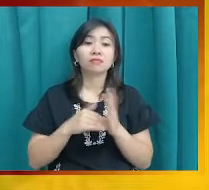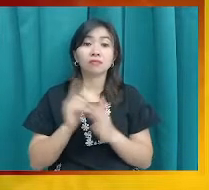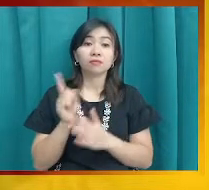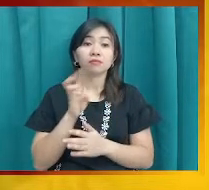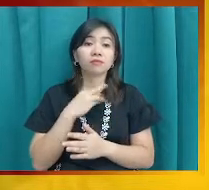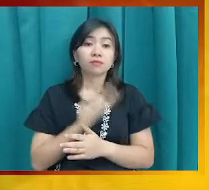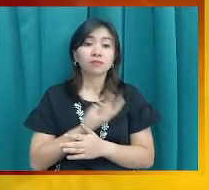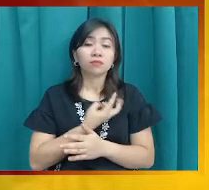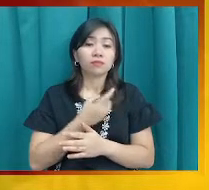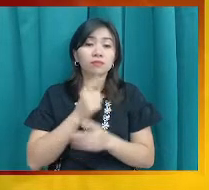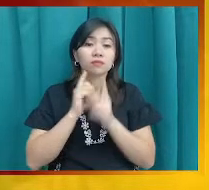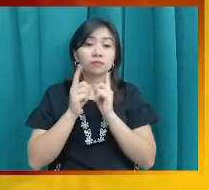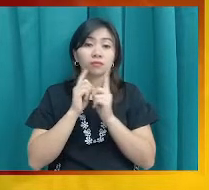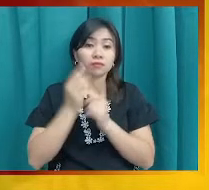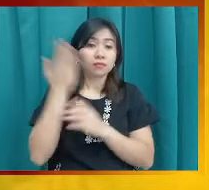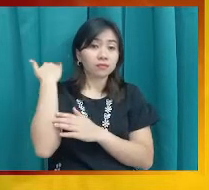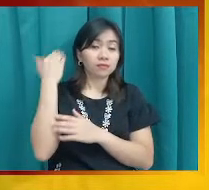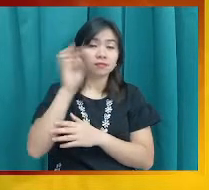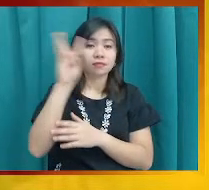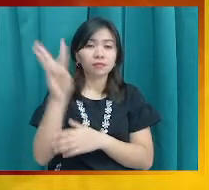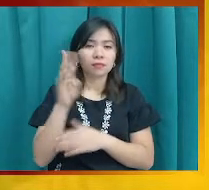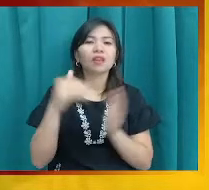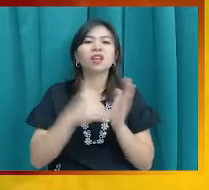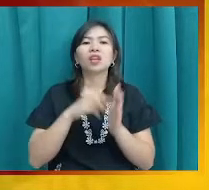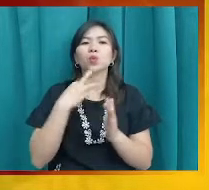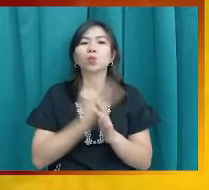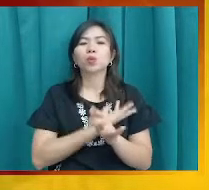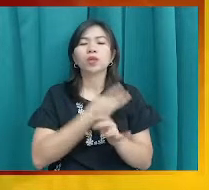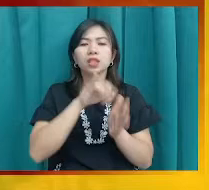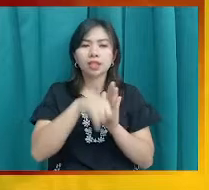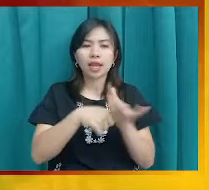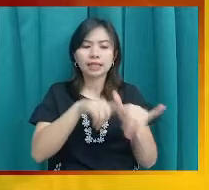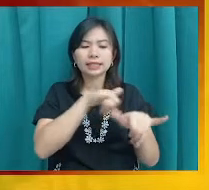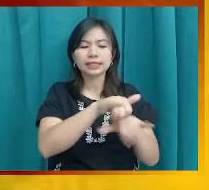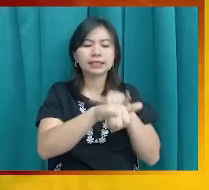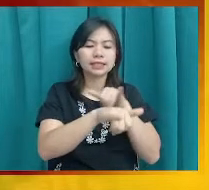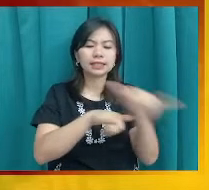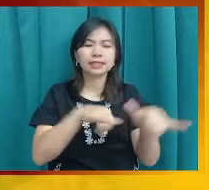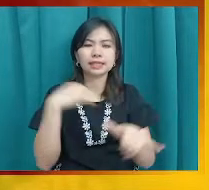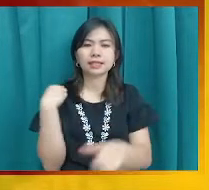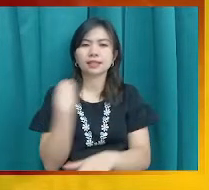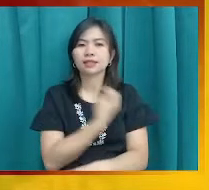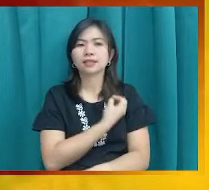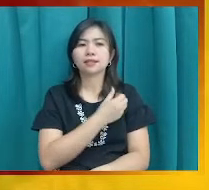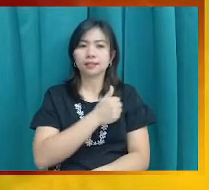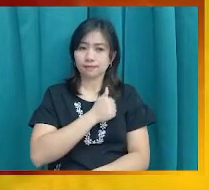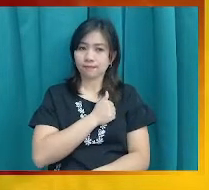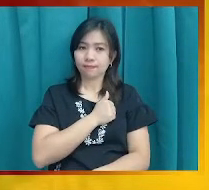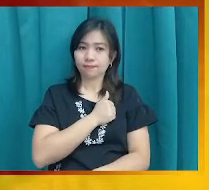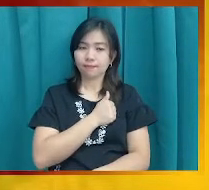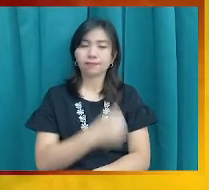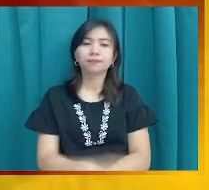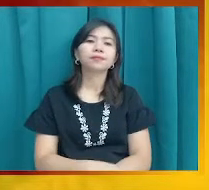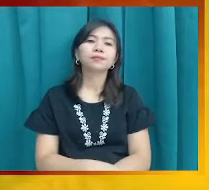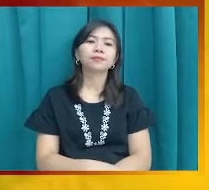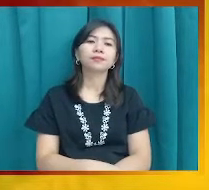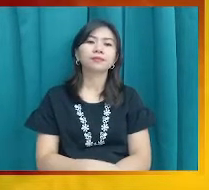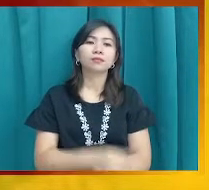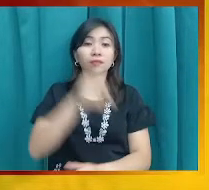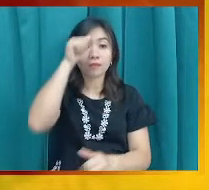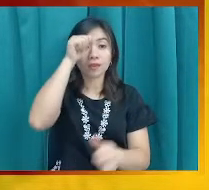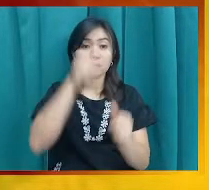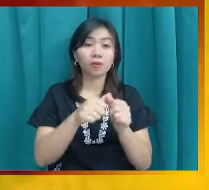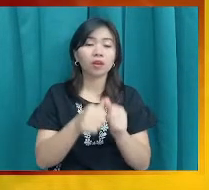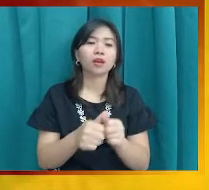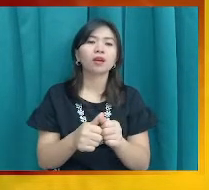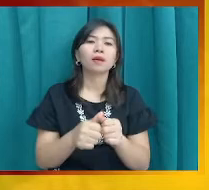week, kapatid, niluloko mo lang sarili mo. Niluloko mo lang sarili mo. Akala mo, sir, dinugtungan pa to ni Pastor noong Linggo. Yeah.